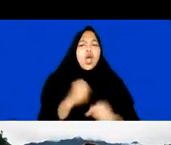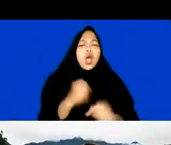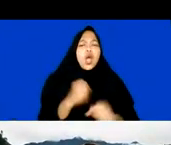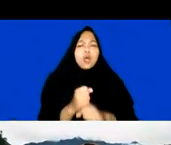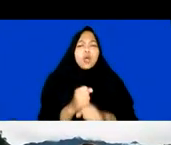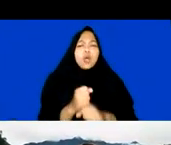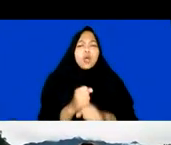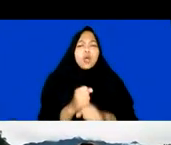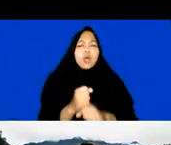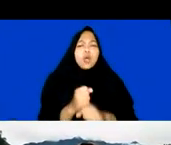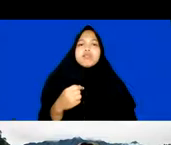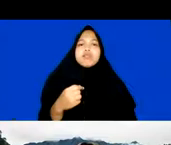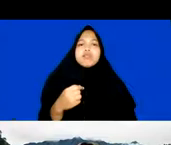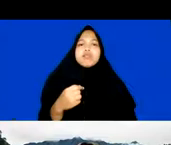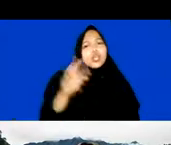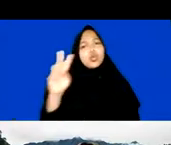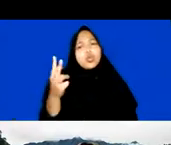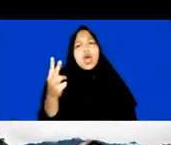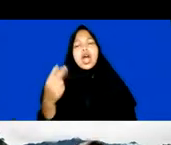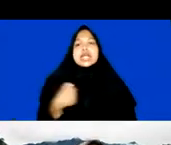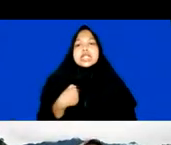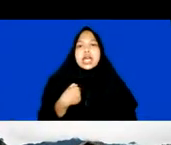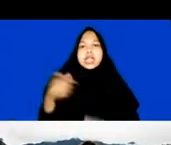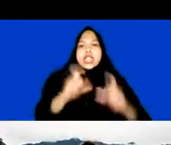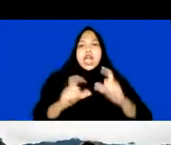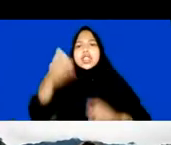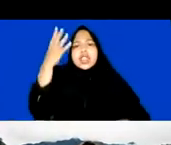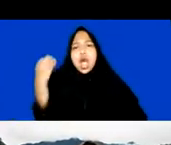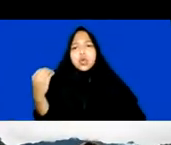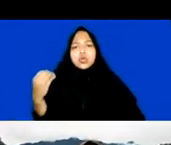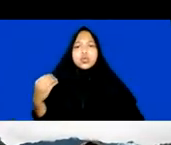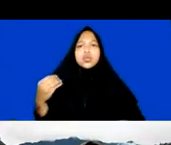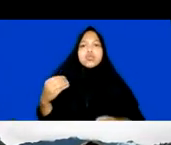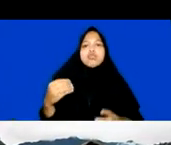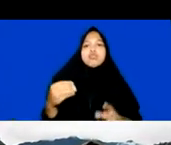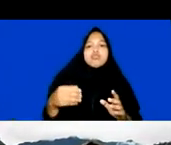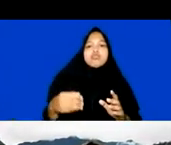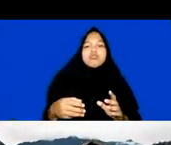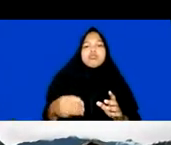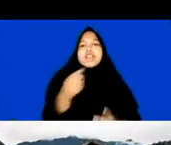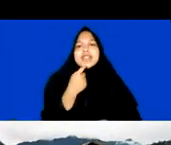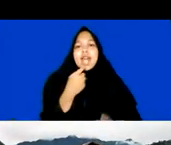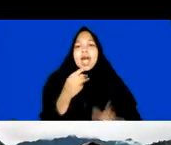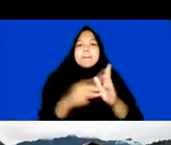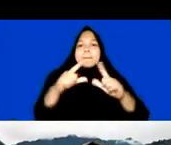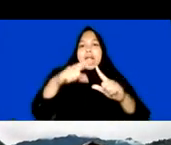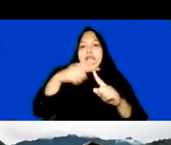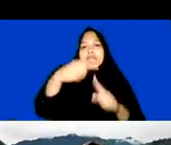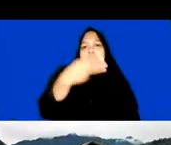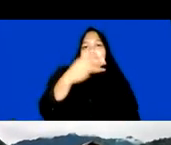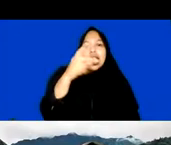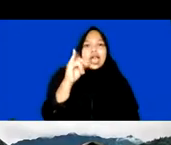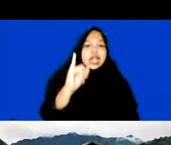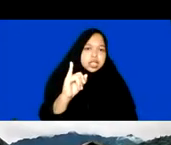tahun pertama kedua itu lebih ke eksplor bentuk sih, lebih ke eksplor bentuk kulit dan material. Nah, setelah itu baru